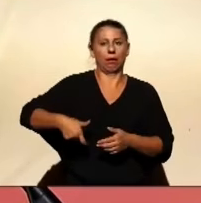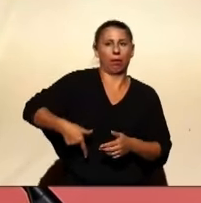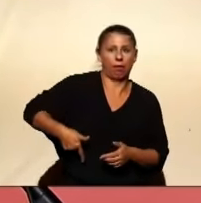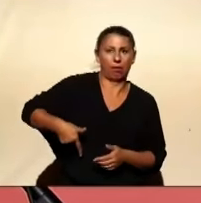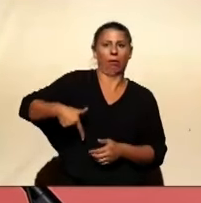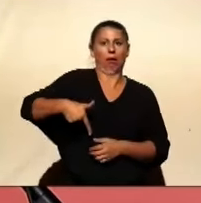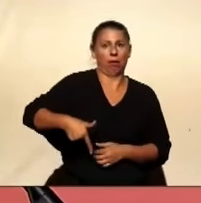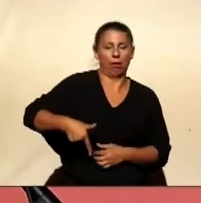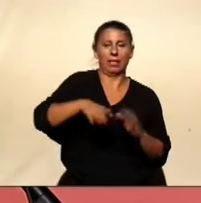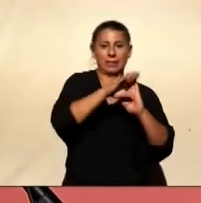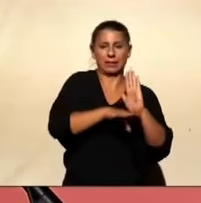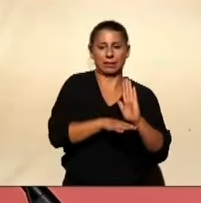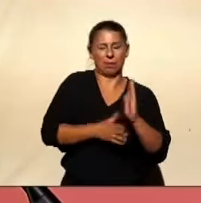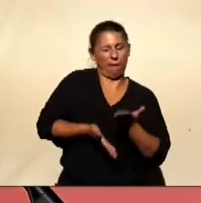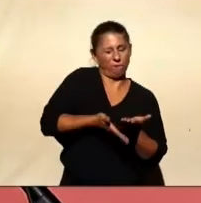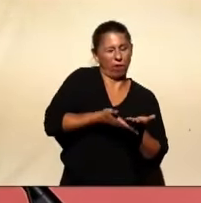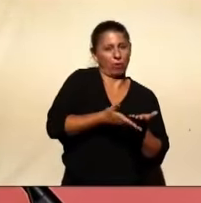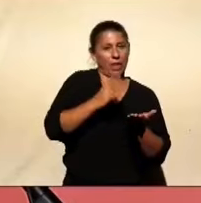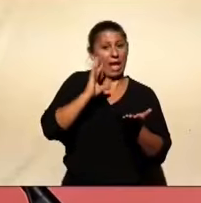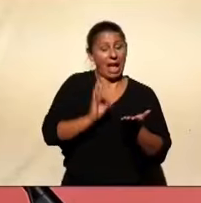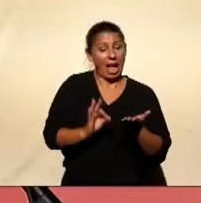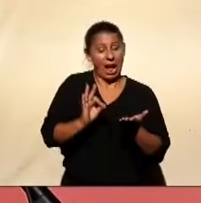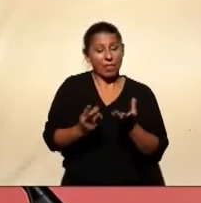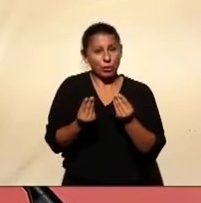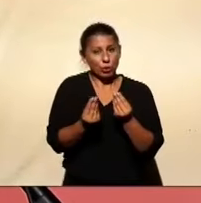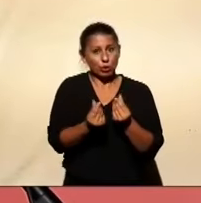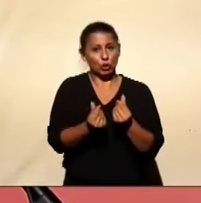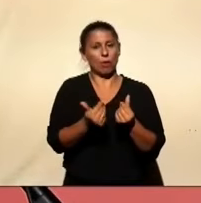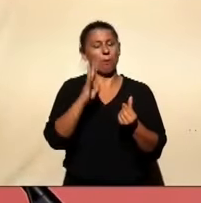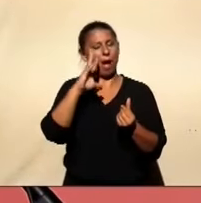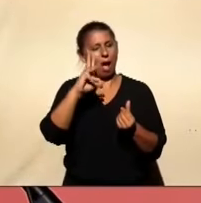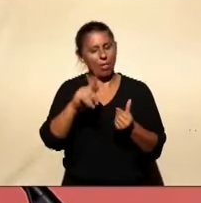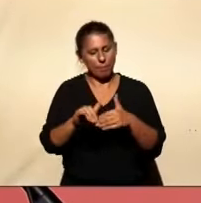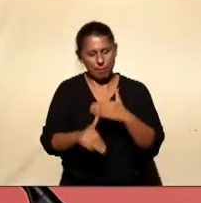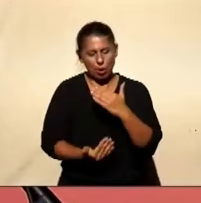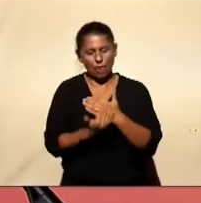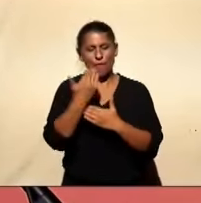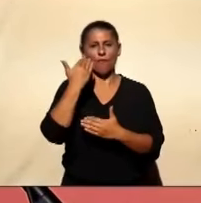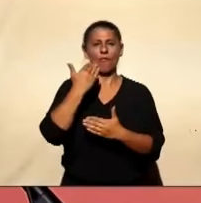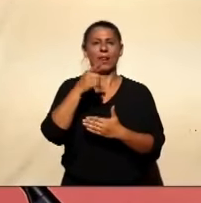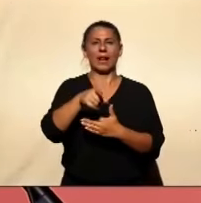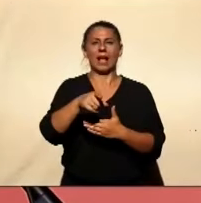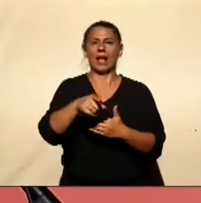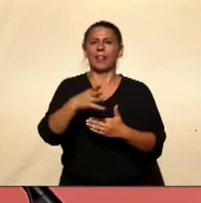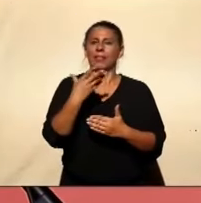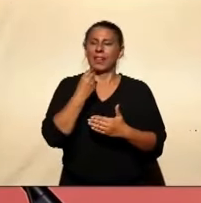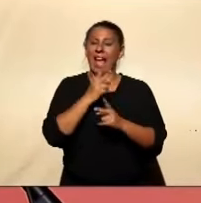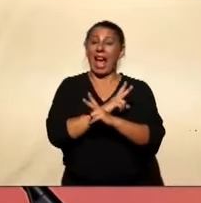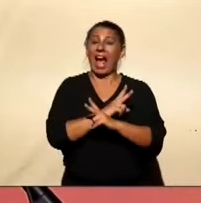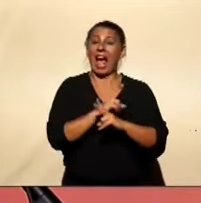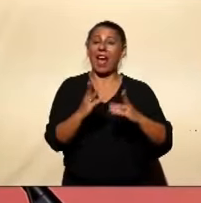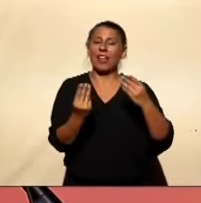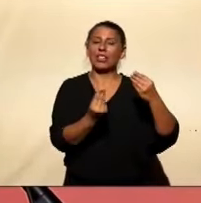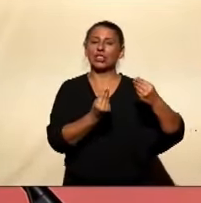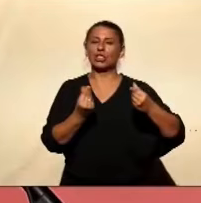τους ξεπλένουν μέρα νύχτα την Ευρωπαϊκή Ένωση των πολυεθνικών, των μονοπωλίων, των